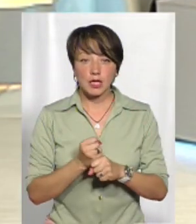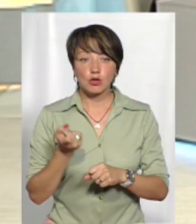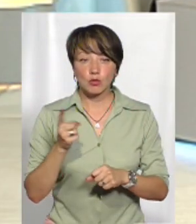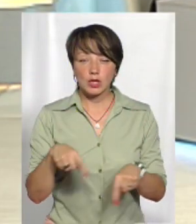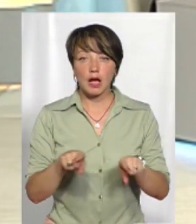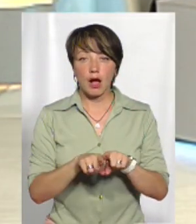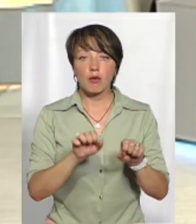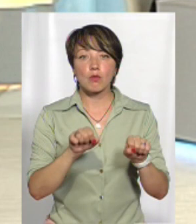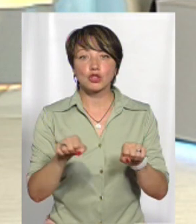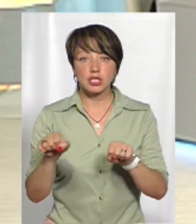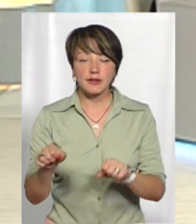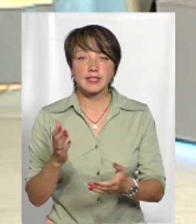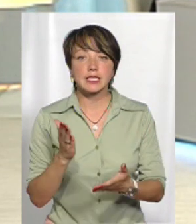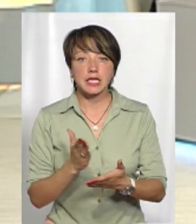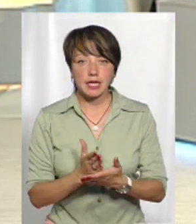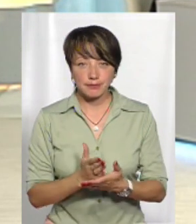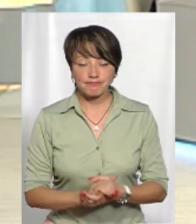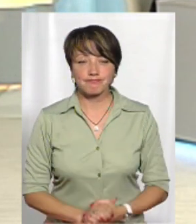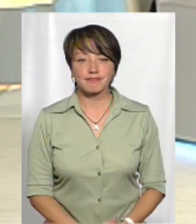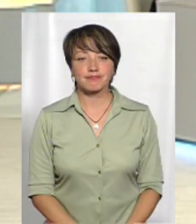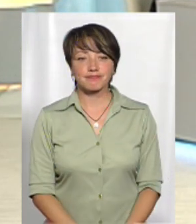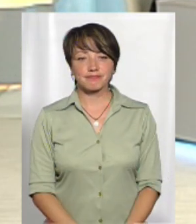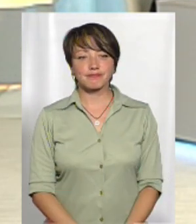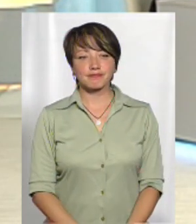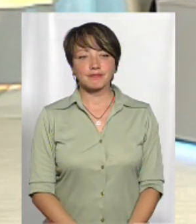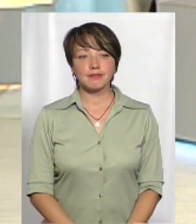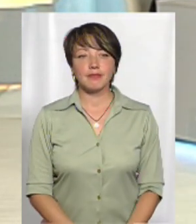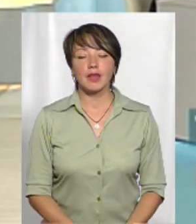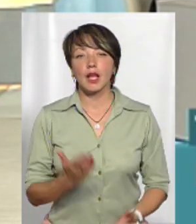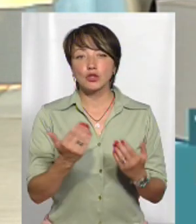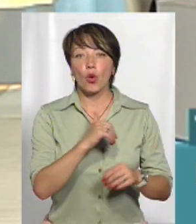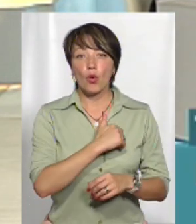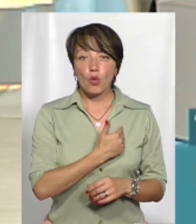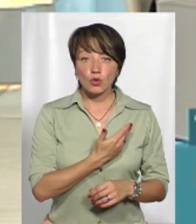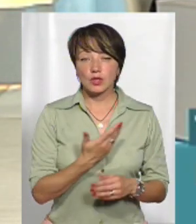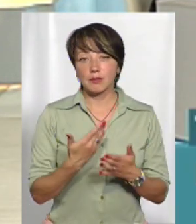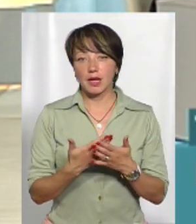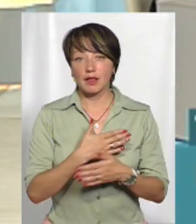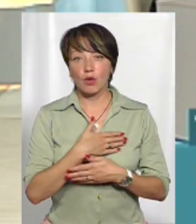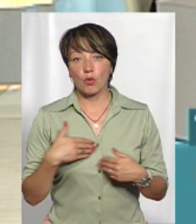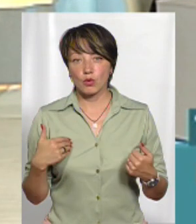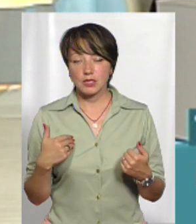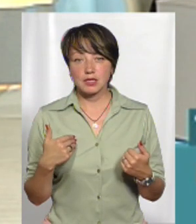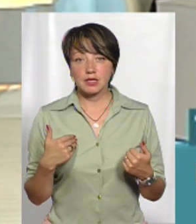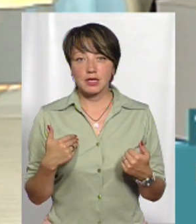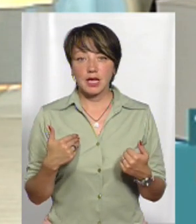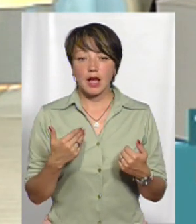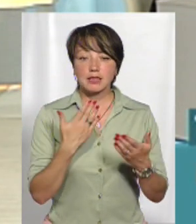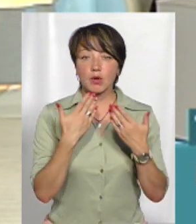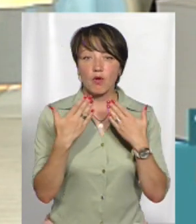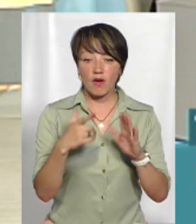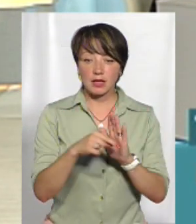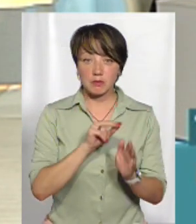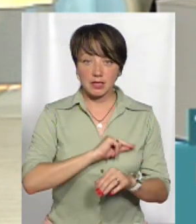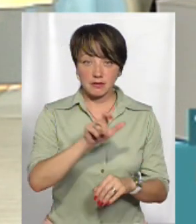Тому така можливість навіть так може бути. Осіб є, так. Якщо вони хочуть, не хочуть спілкуватися з